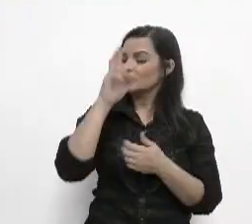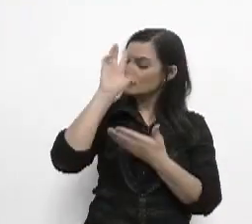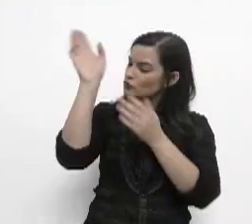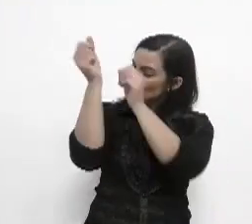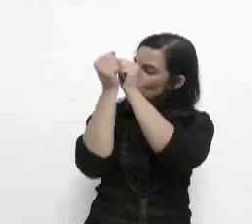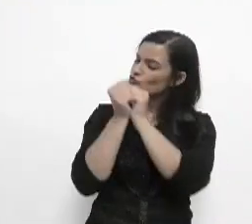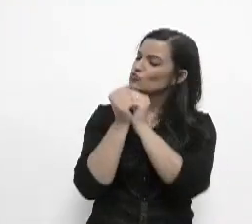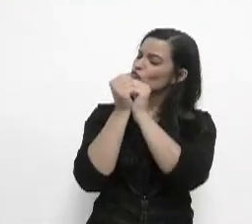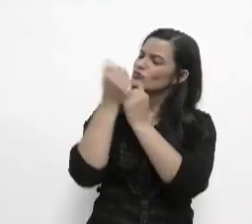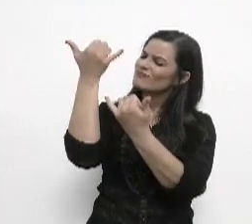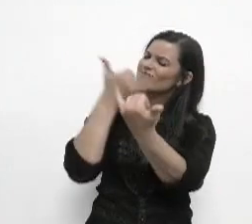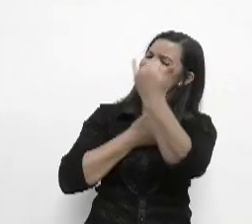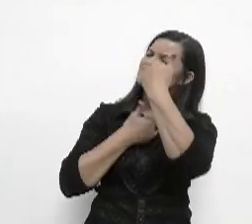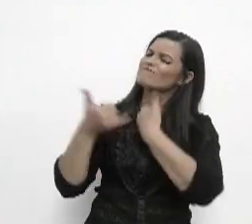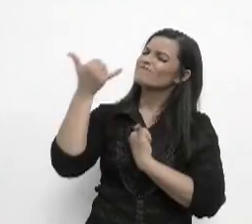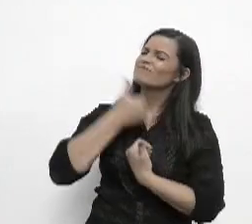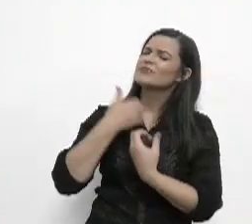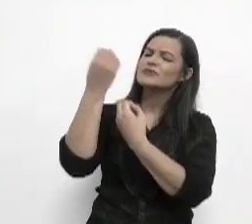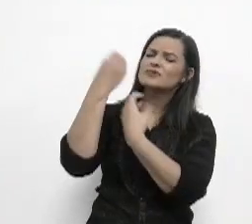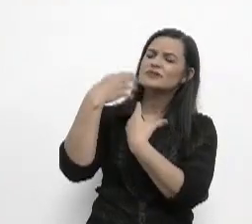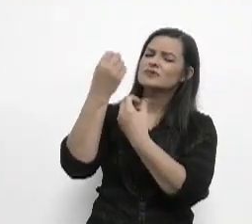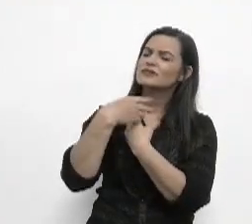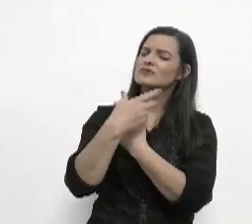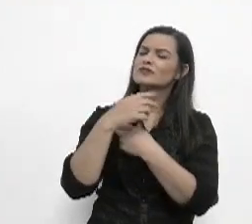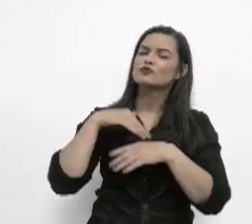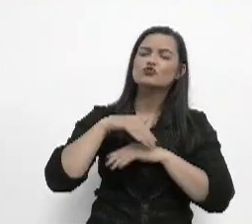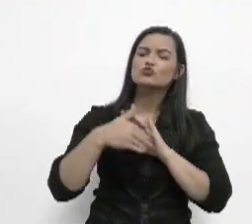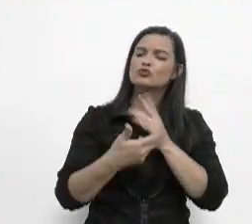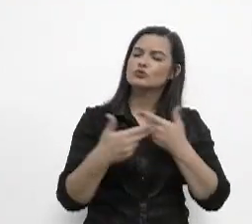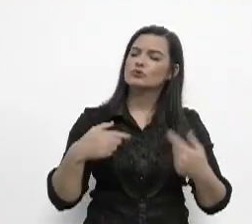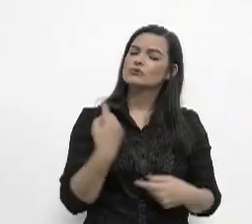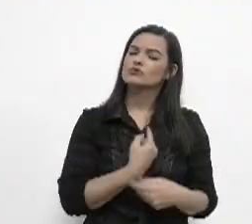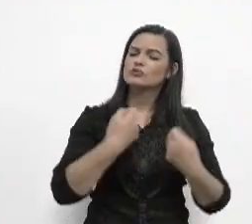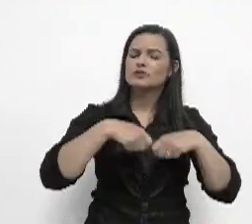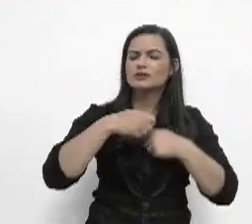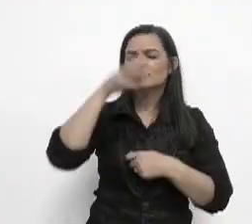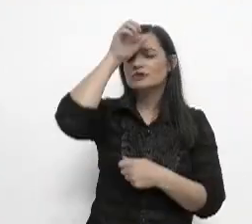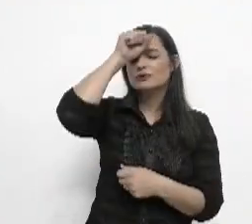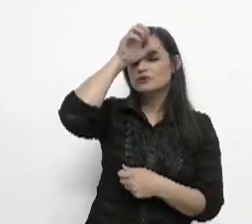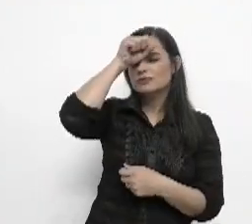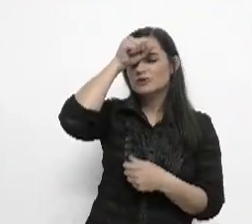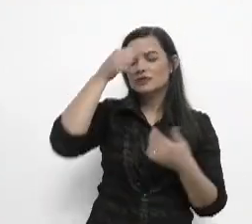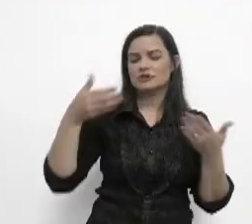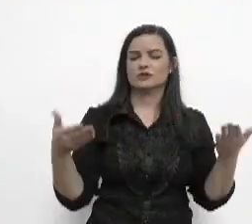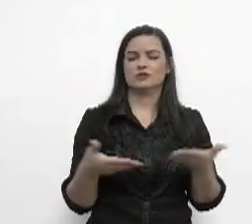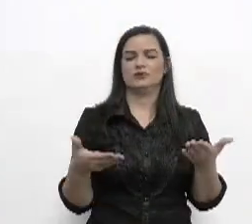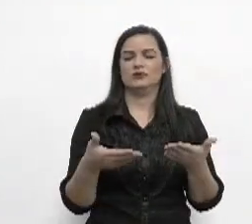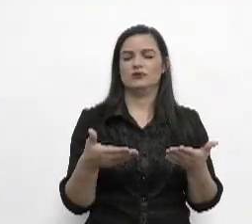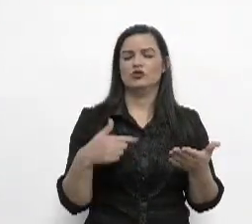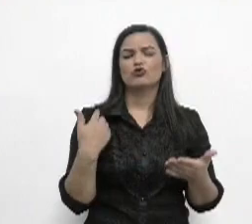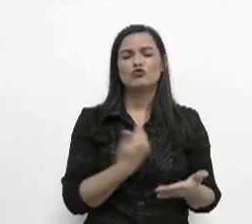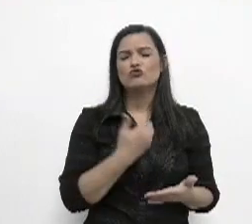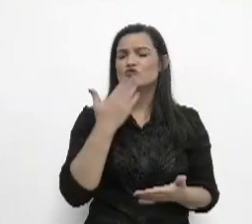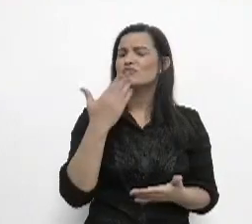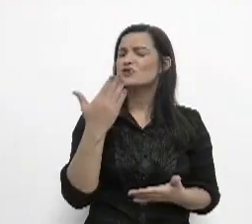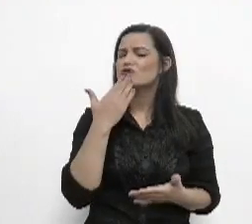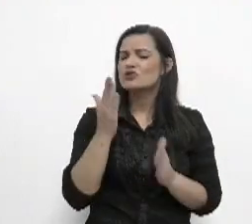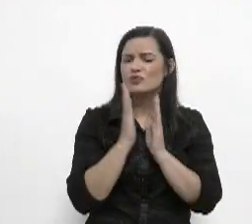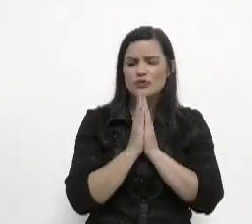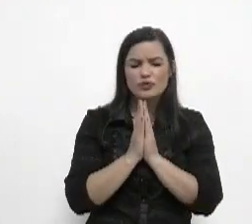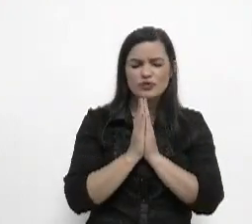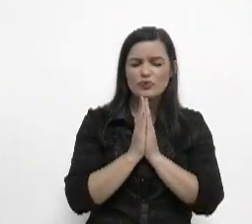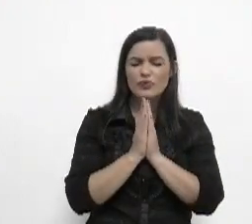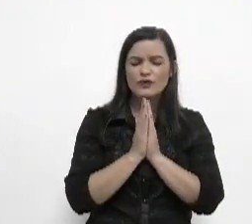넘쳐나는 귀한 시간, 복된 시간이 되게 하여 주시기를 원합니다. 아버지 하나님, 구경꾼이 없게 하시고 모두의 마음 속에